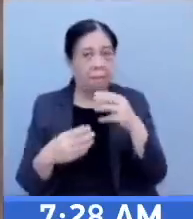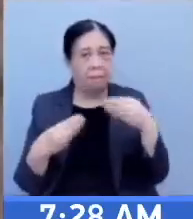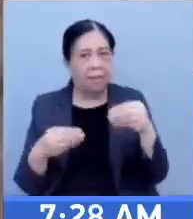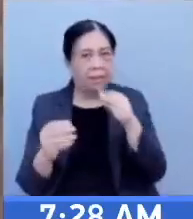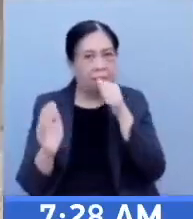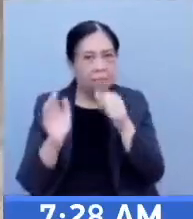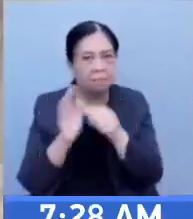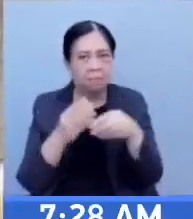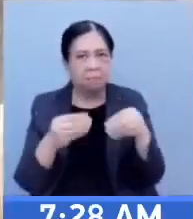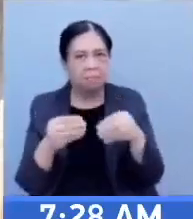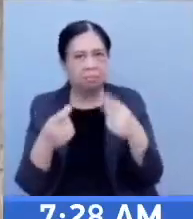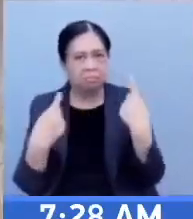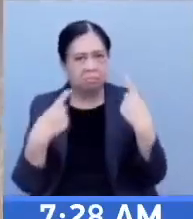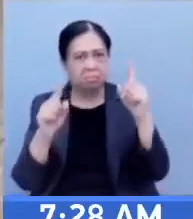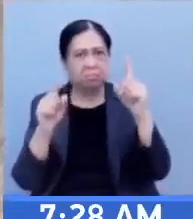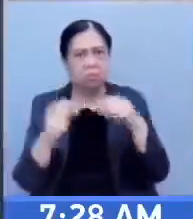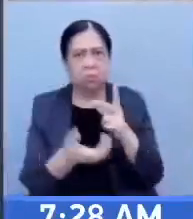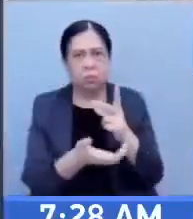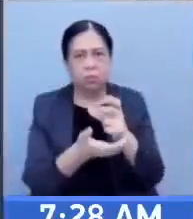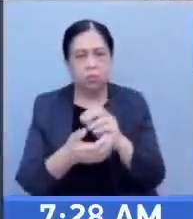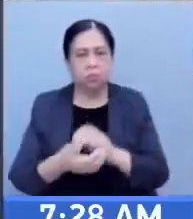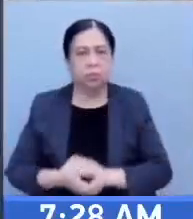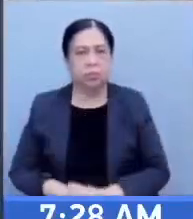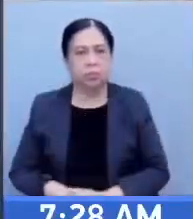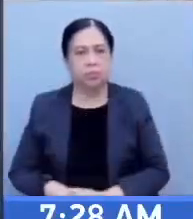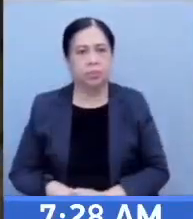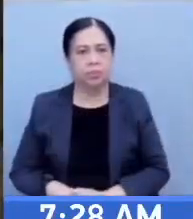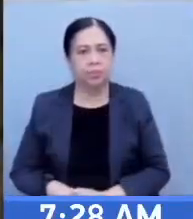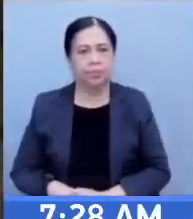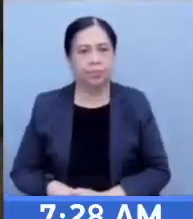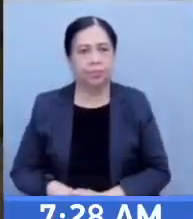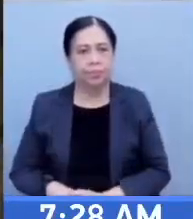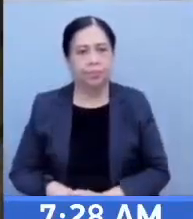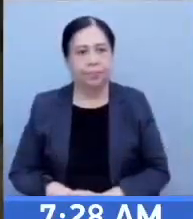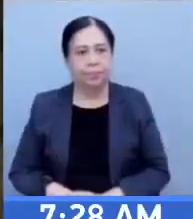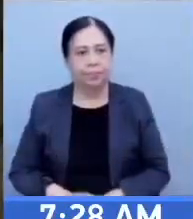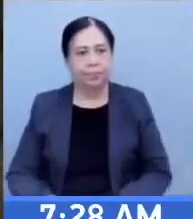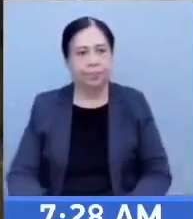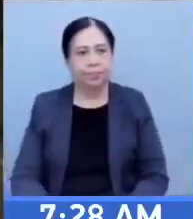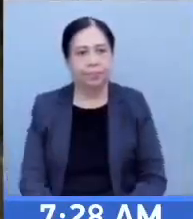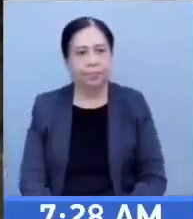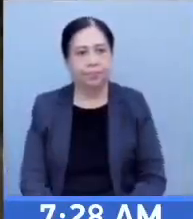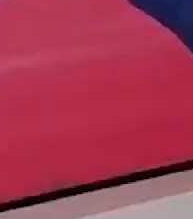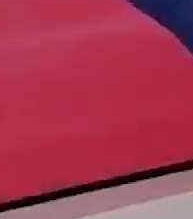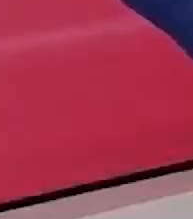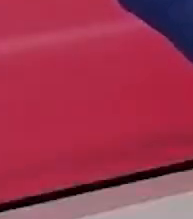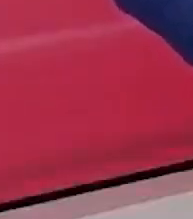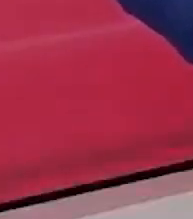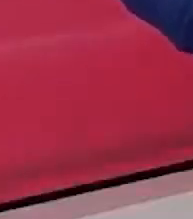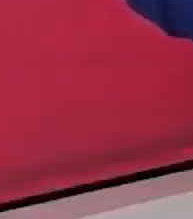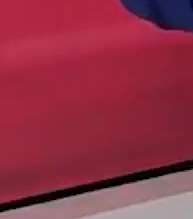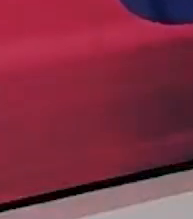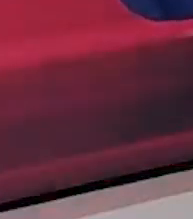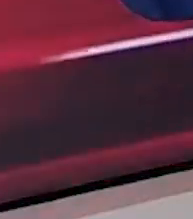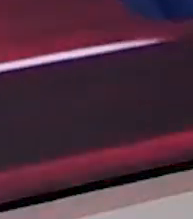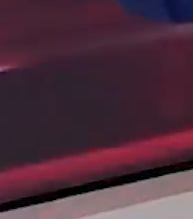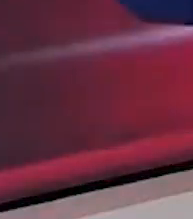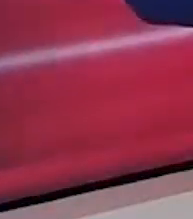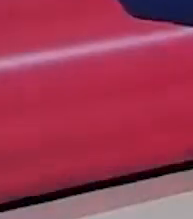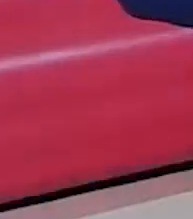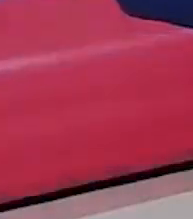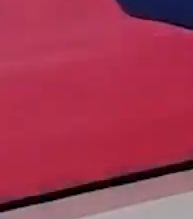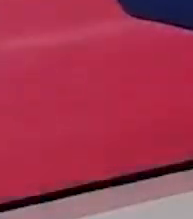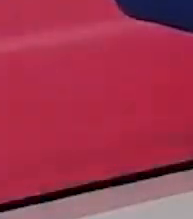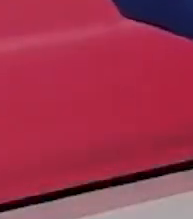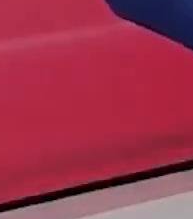ang bakuna. Ito ang unang balita. Mav Gonzalez para sa GMA Integrated News. Mga kapuso, para laging una sa